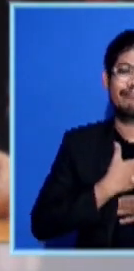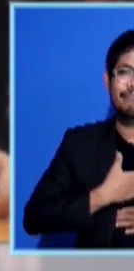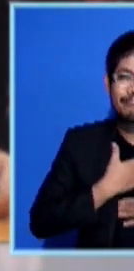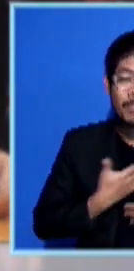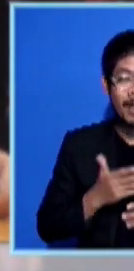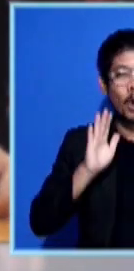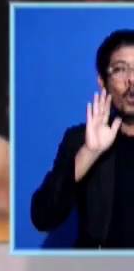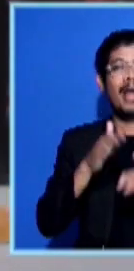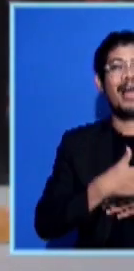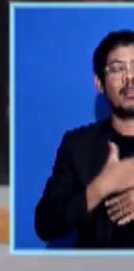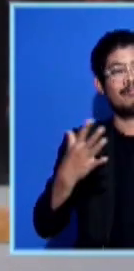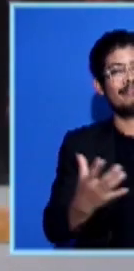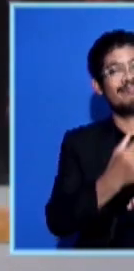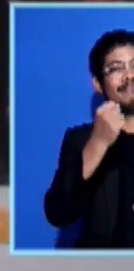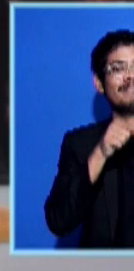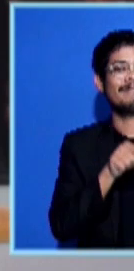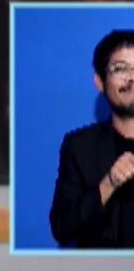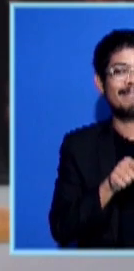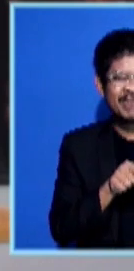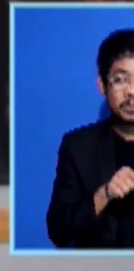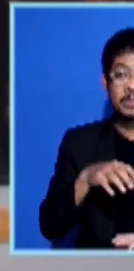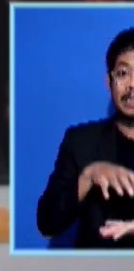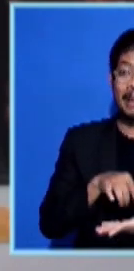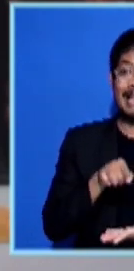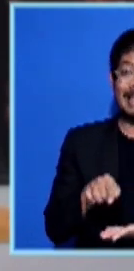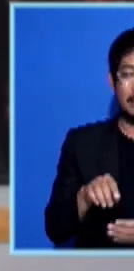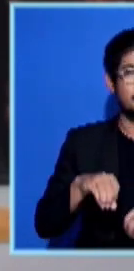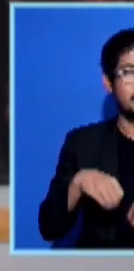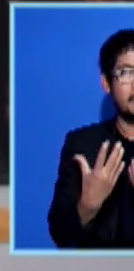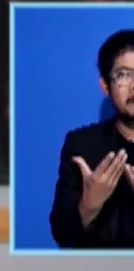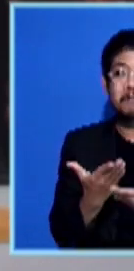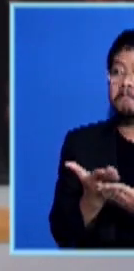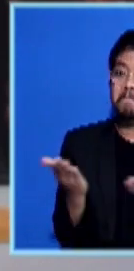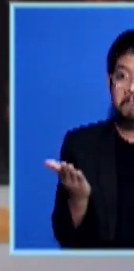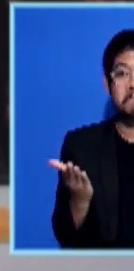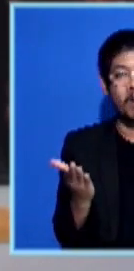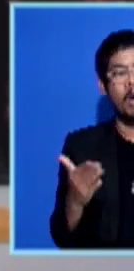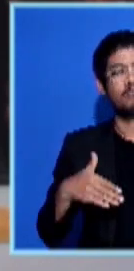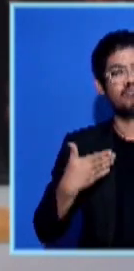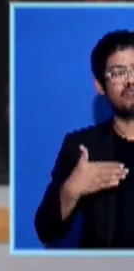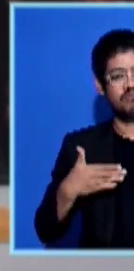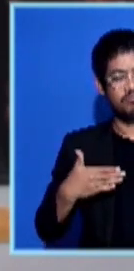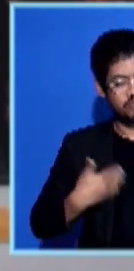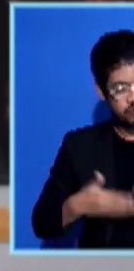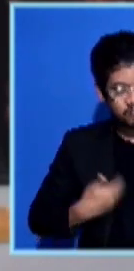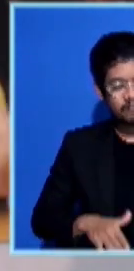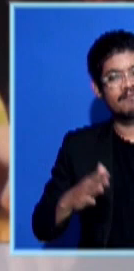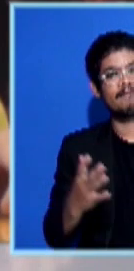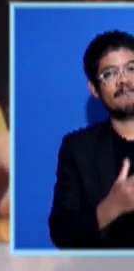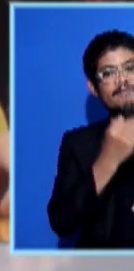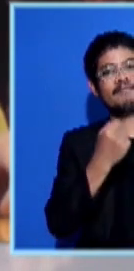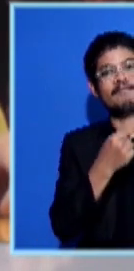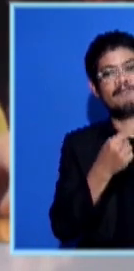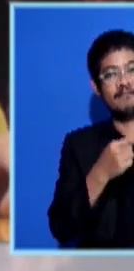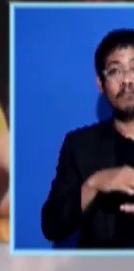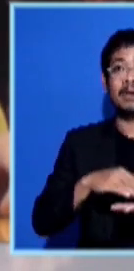Fitri. Selain untuk mewadahi umat Muslim di kawasan Parang Tritis untuk melaksanakan sholat Idul Fitri maupun Idul Adha, Gumuk Pasir yang area nya lebih